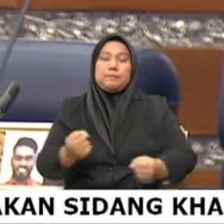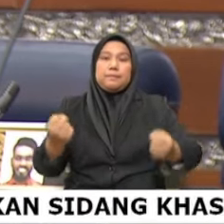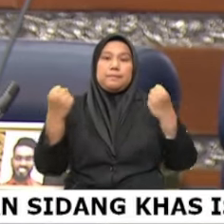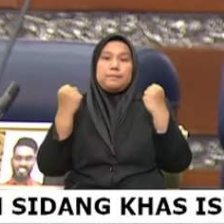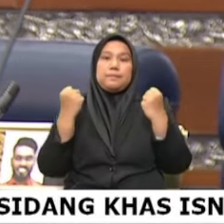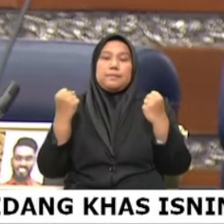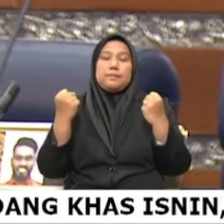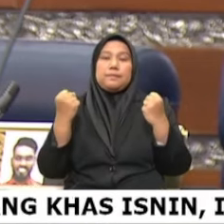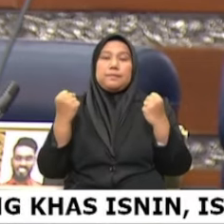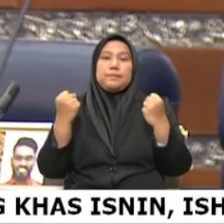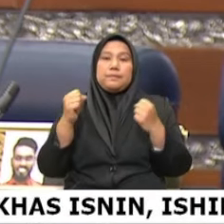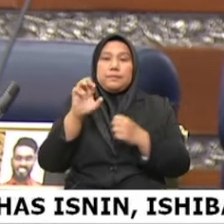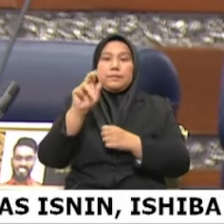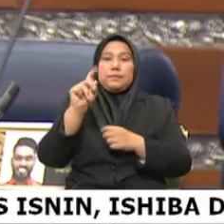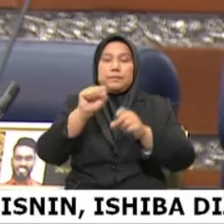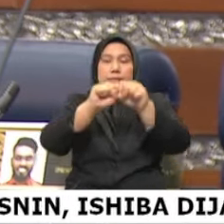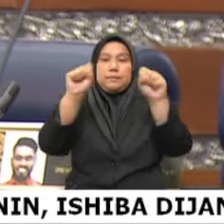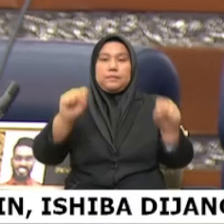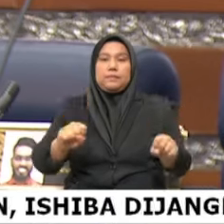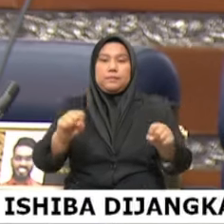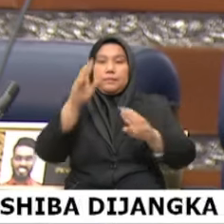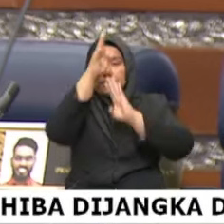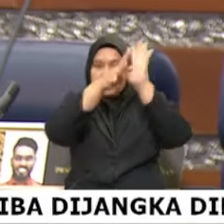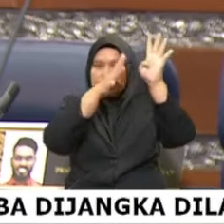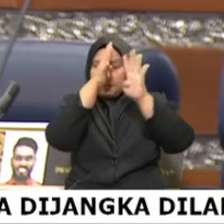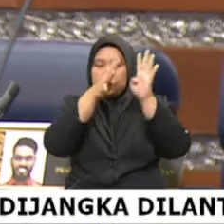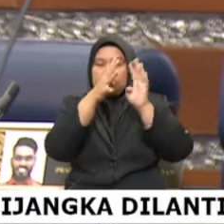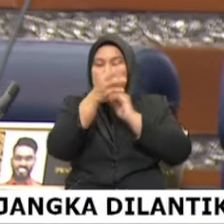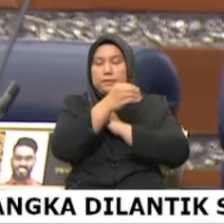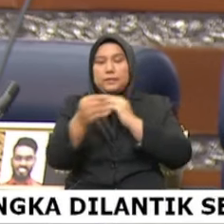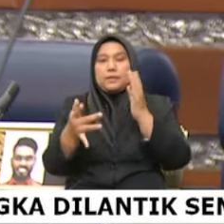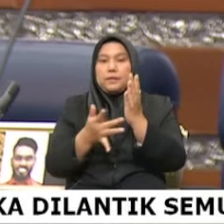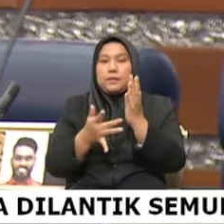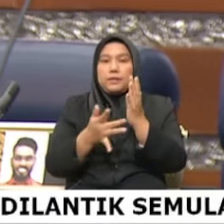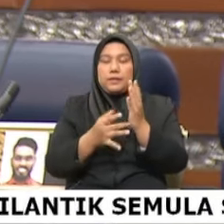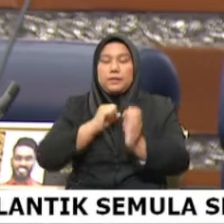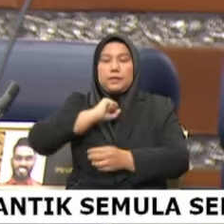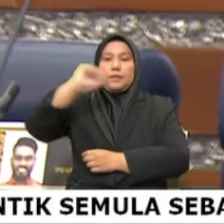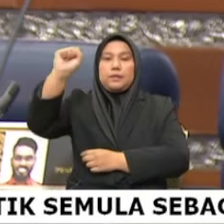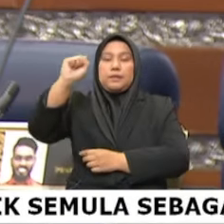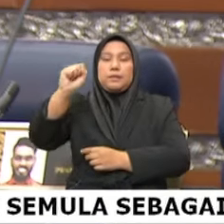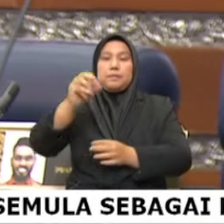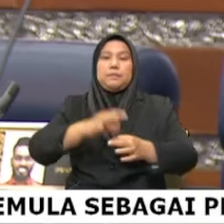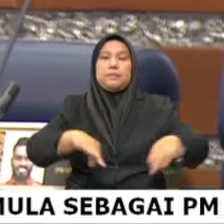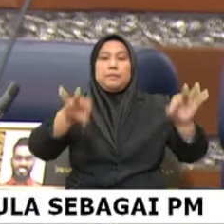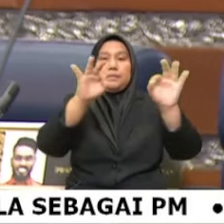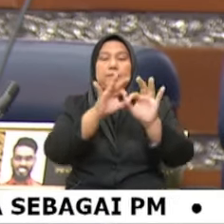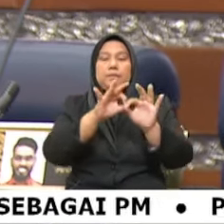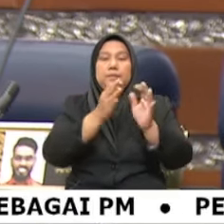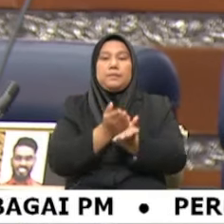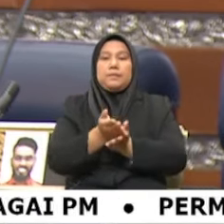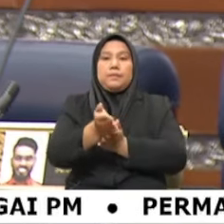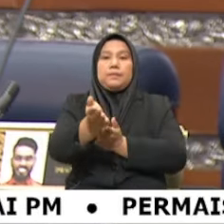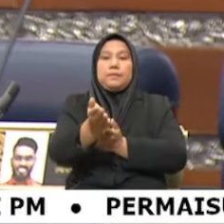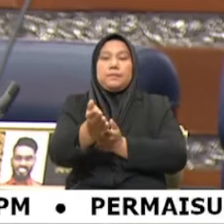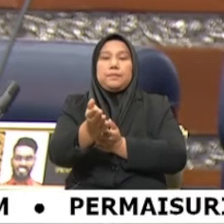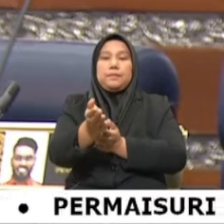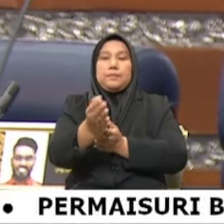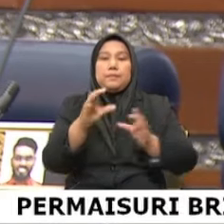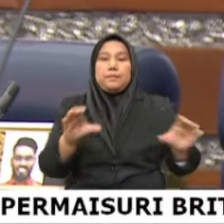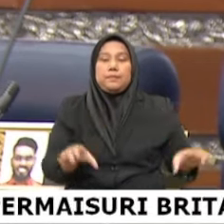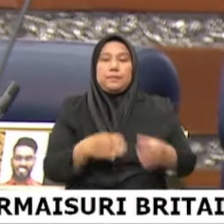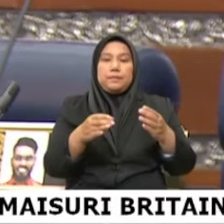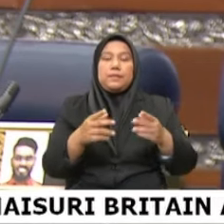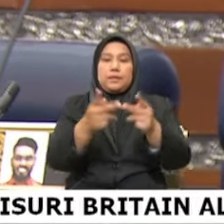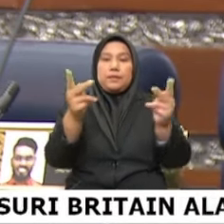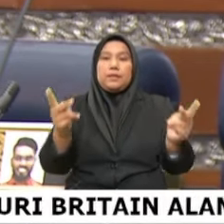mengukuhkan ekosistem inovasi dan teknologi di Sabah, terutamanya melalui penciptaan